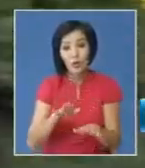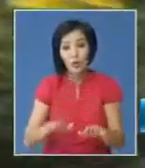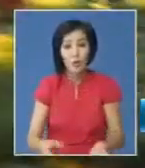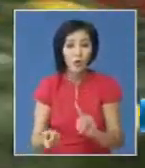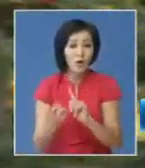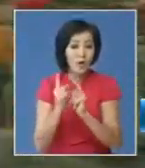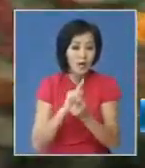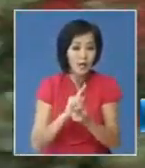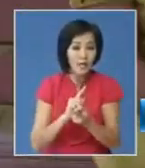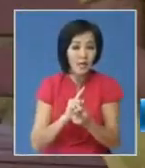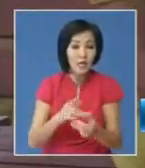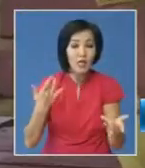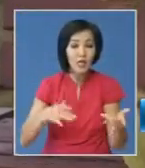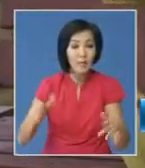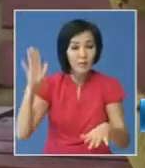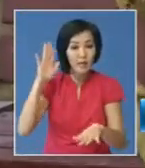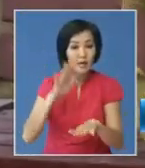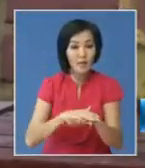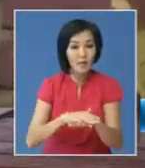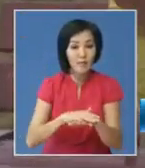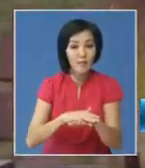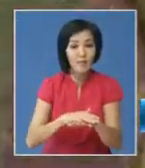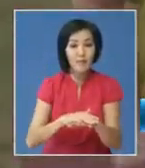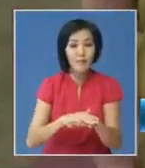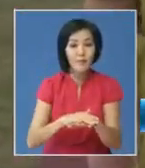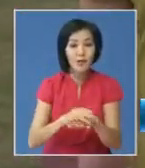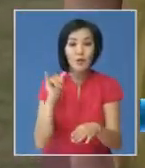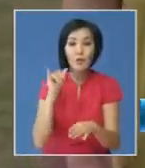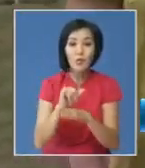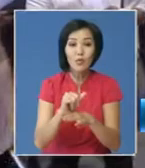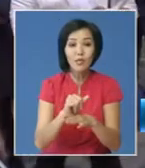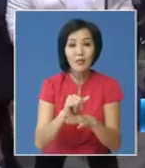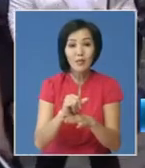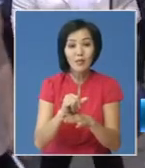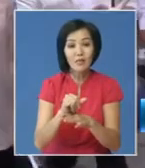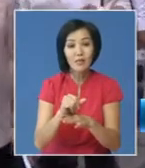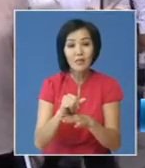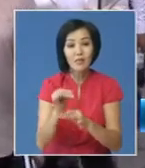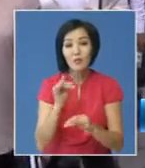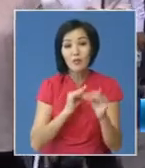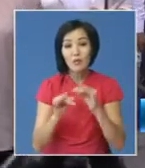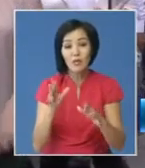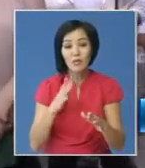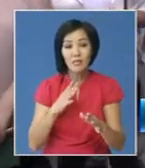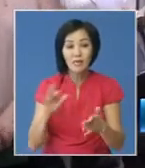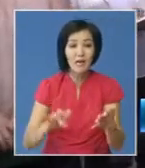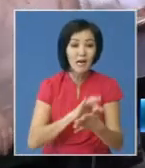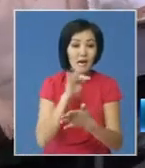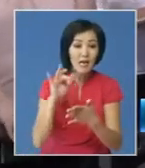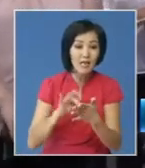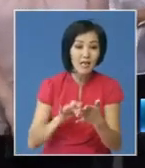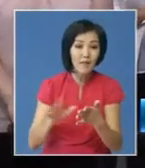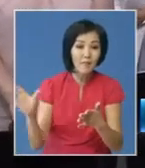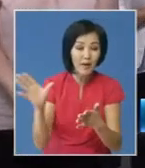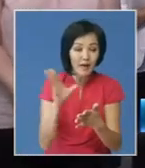Кәрім Нәспекұлы бір лекеуін сөзге тартты. Мына көрейін деп, бүкіл ауданның әкімдері, қаланың әкімі, бәріміз